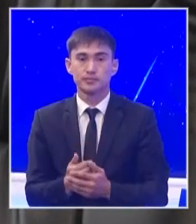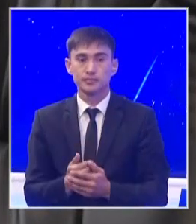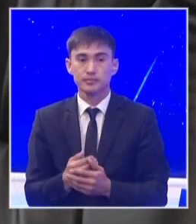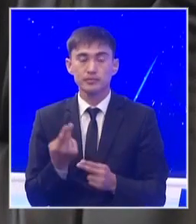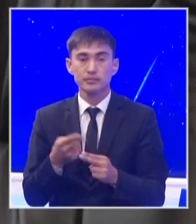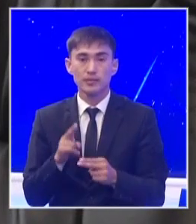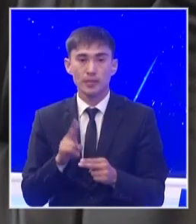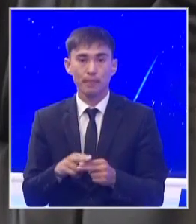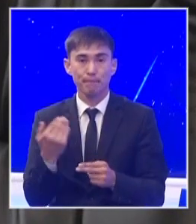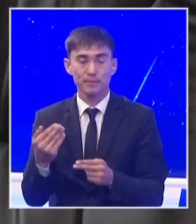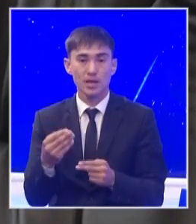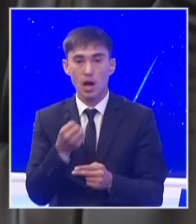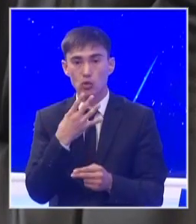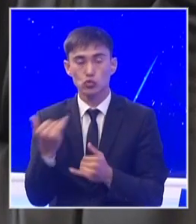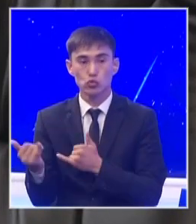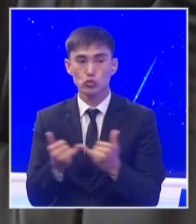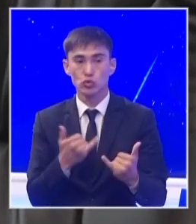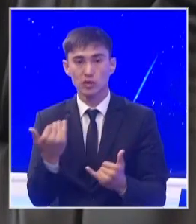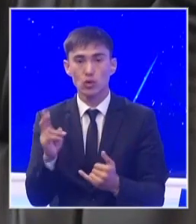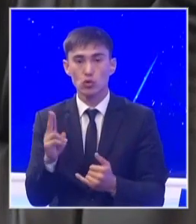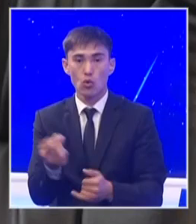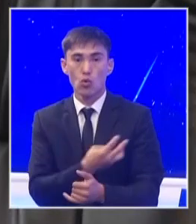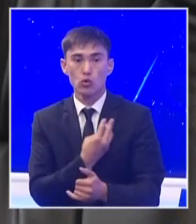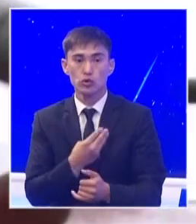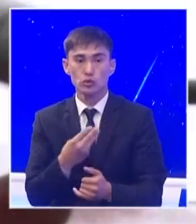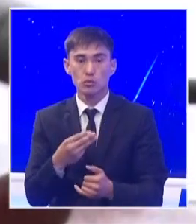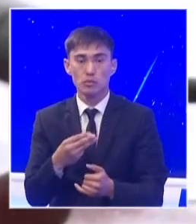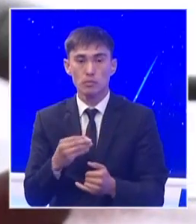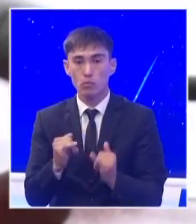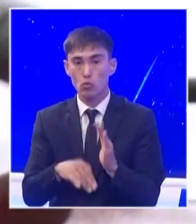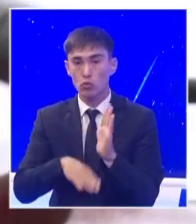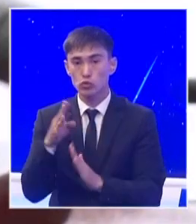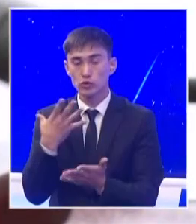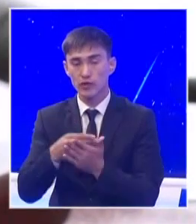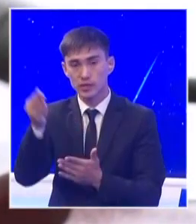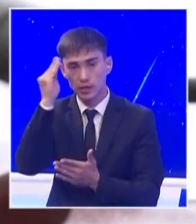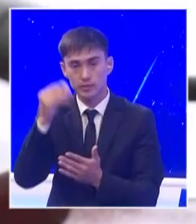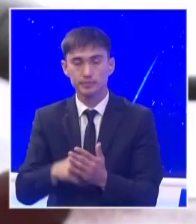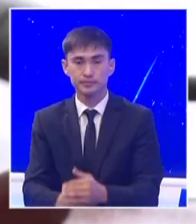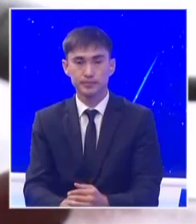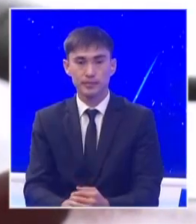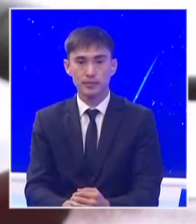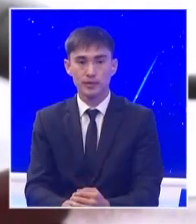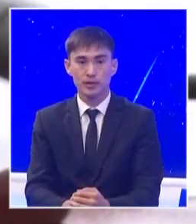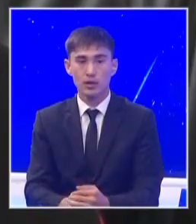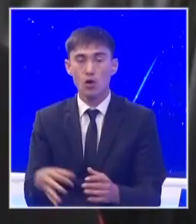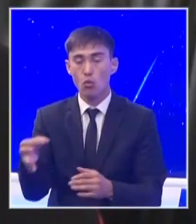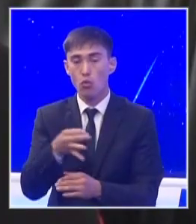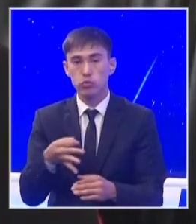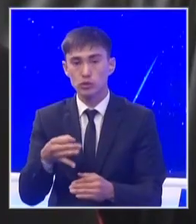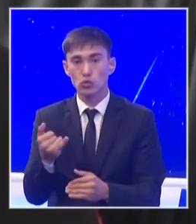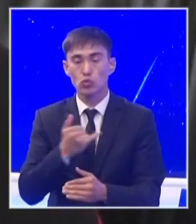это именно хорошие условия для тех, кто хочет подтянуть свои знания. В области у нас